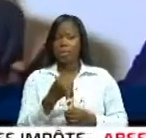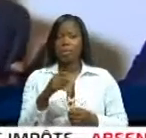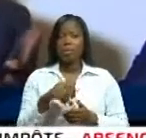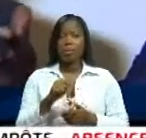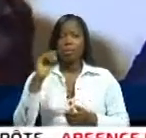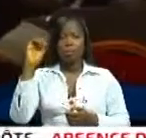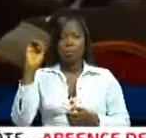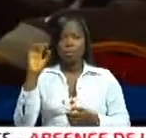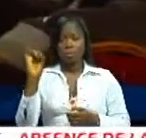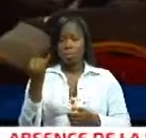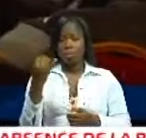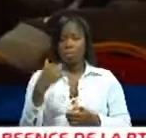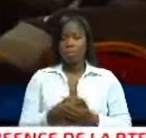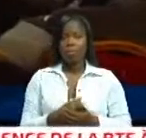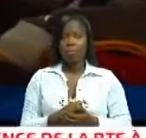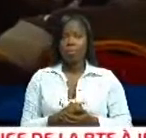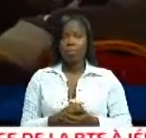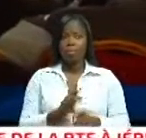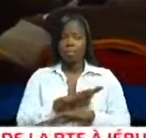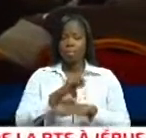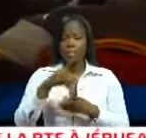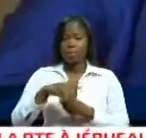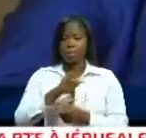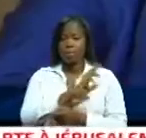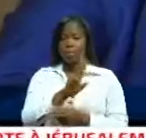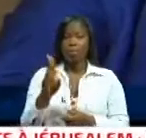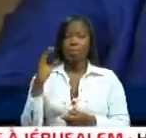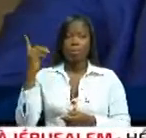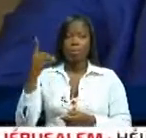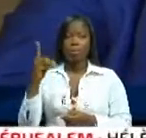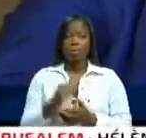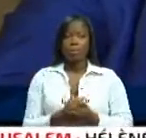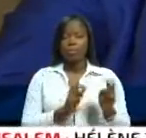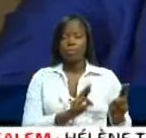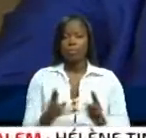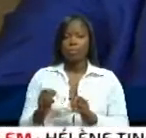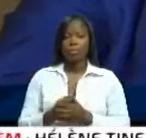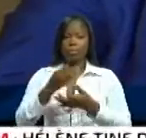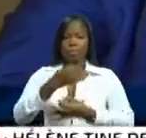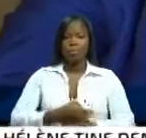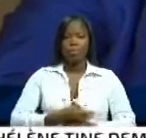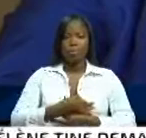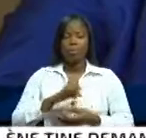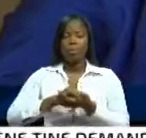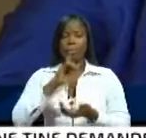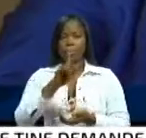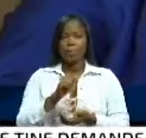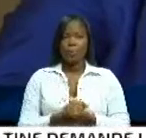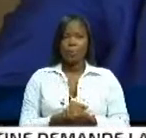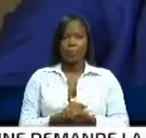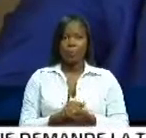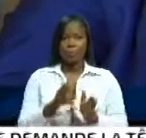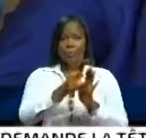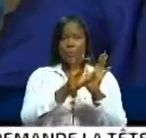opposition est incohérente dans une démocratie la règle fondamentale c'est la compétition des offres